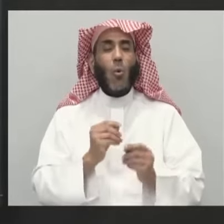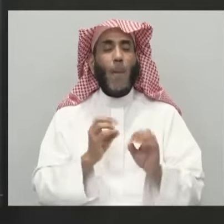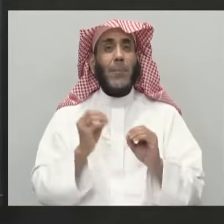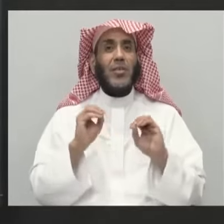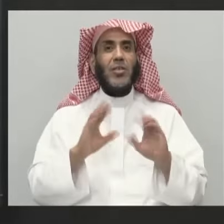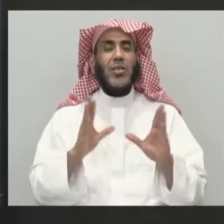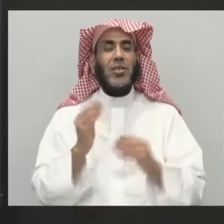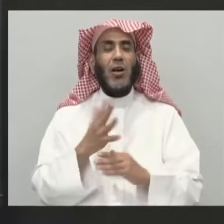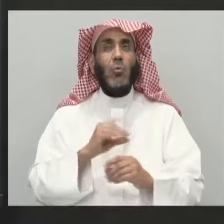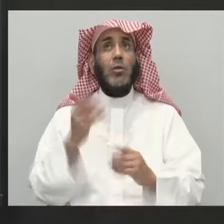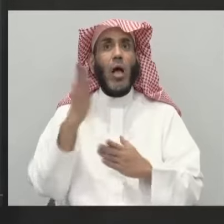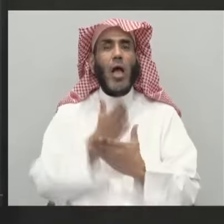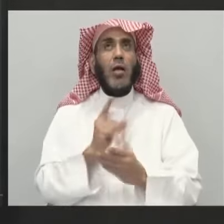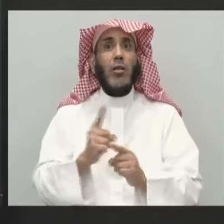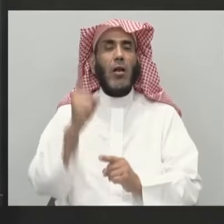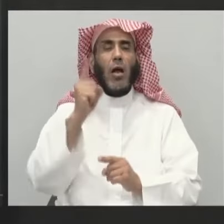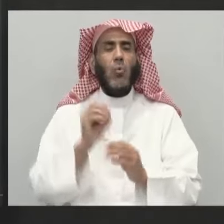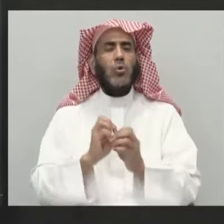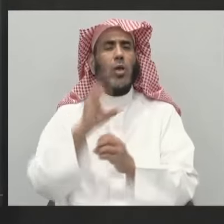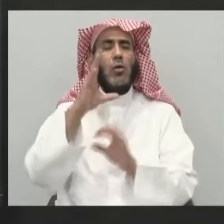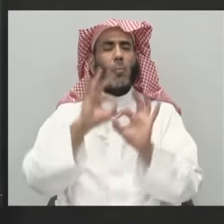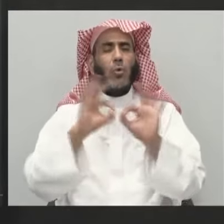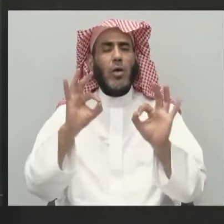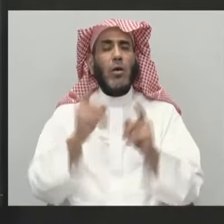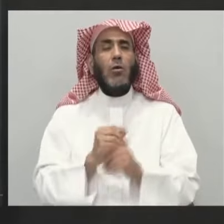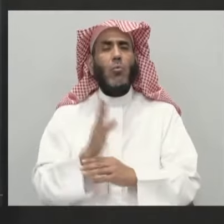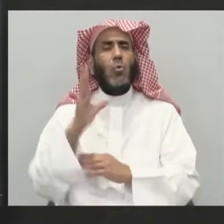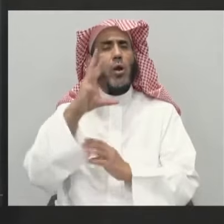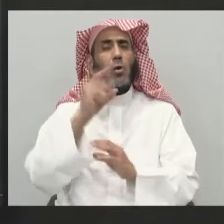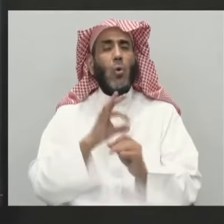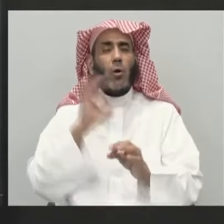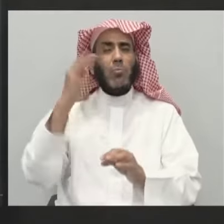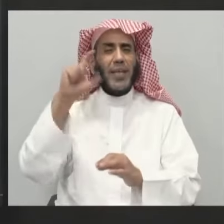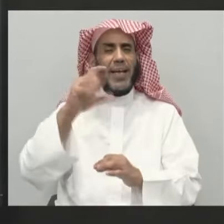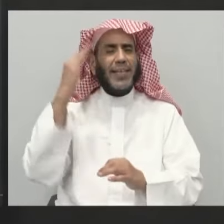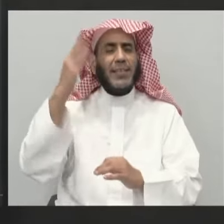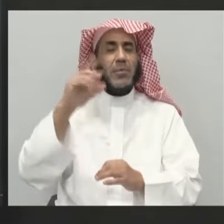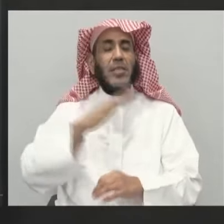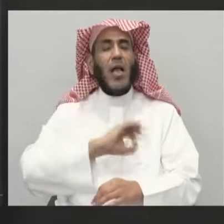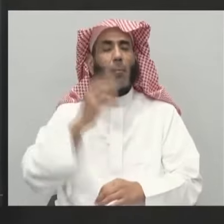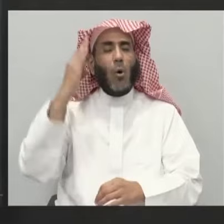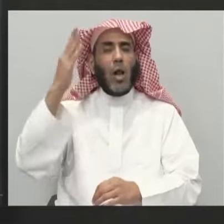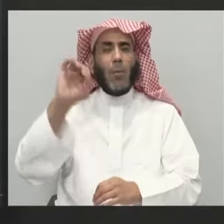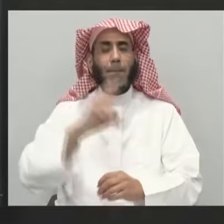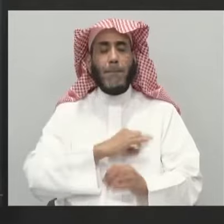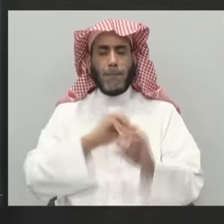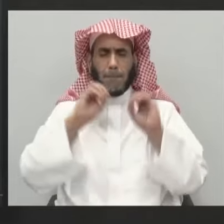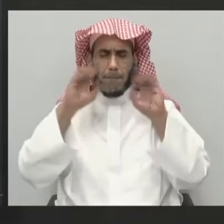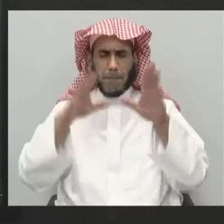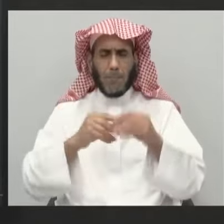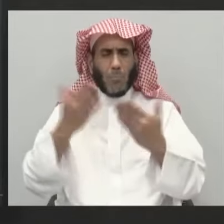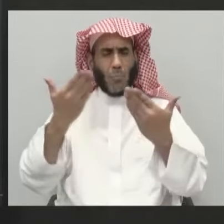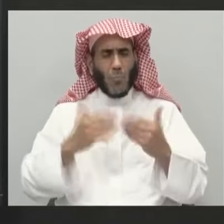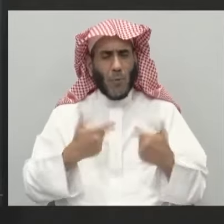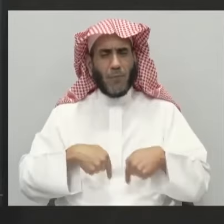وداعيا الى الله باذنه وسراجا منيرا وبعد احييكم اعزائي الطلاب بتحيه الاسلام سلام الله عليكم ورحمته وبركاته واهلا